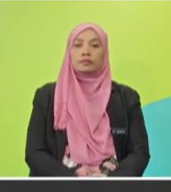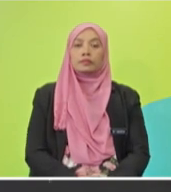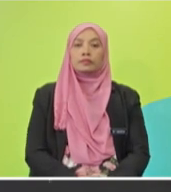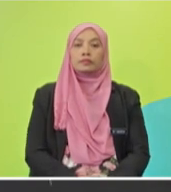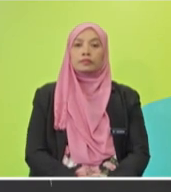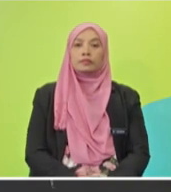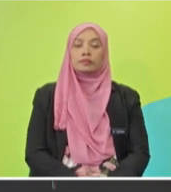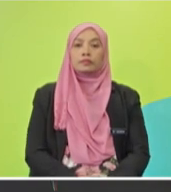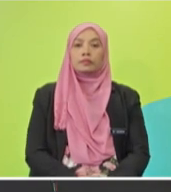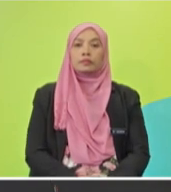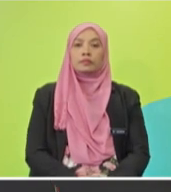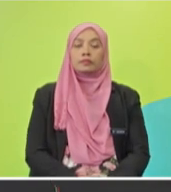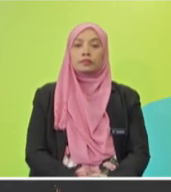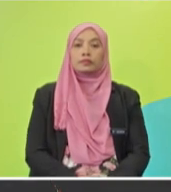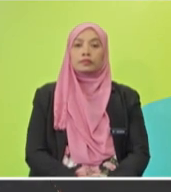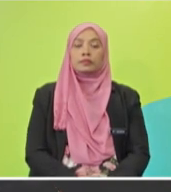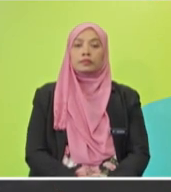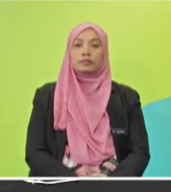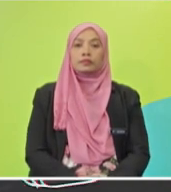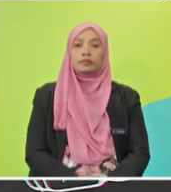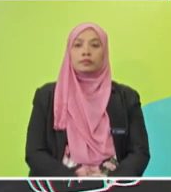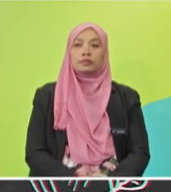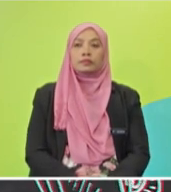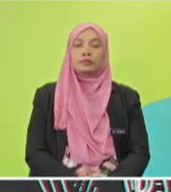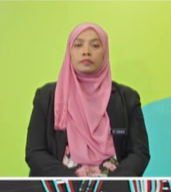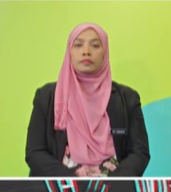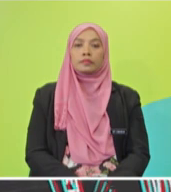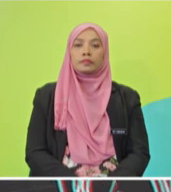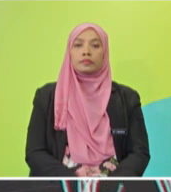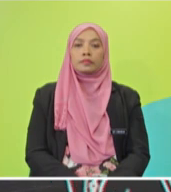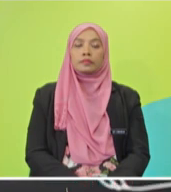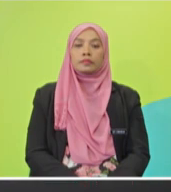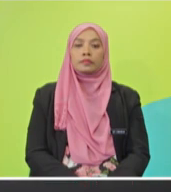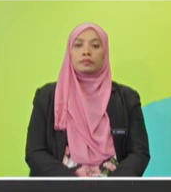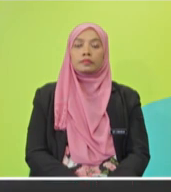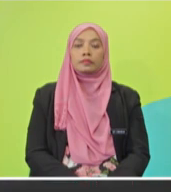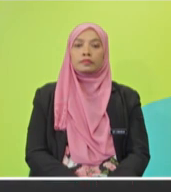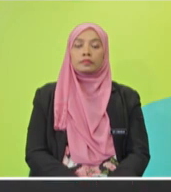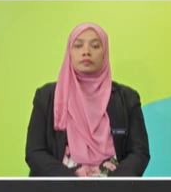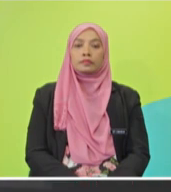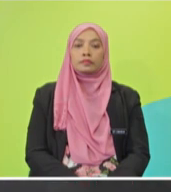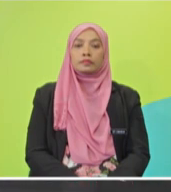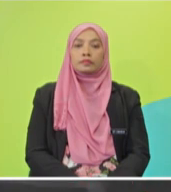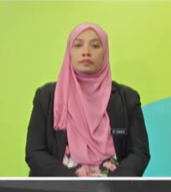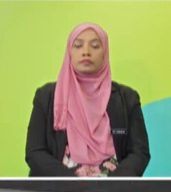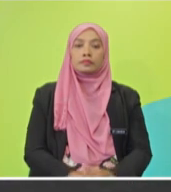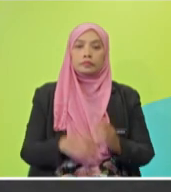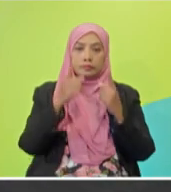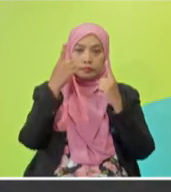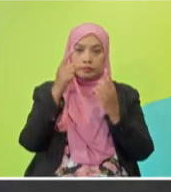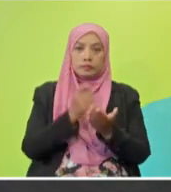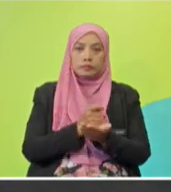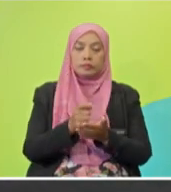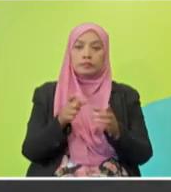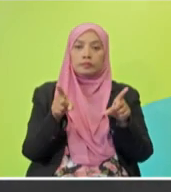5/6 darab 54 kita dapat 45. Maka dia adalah setara. Jadi